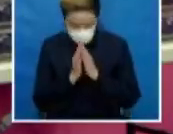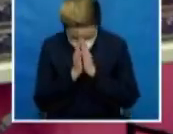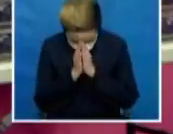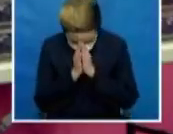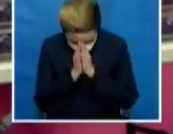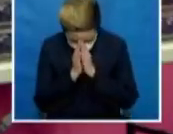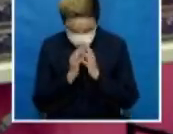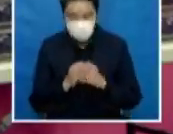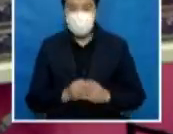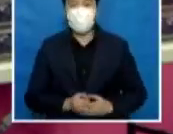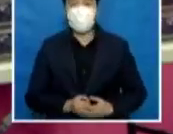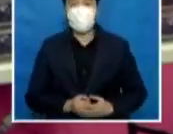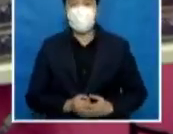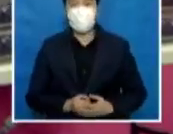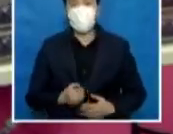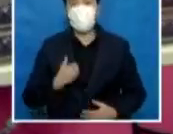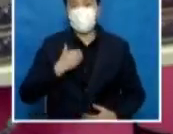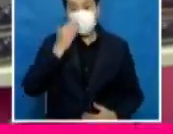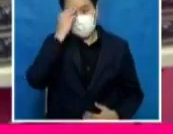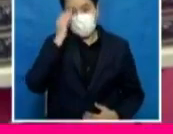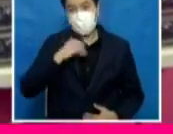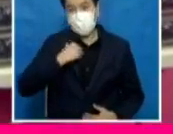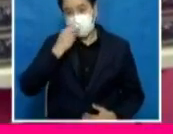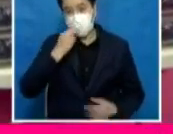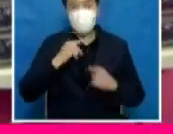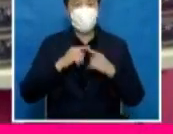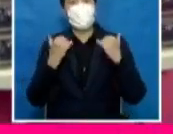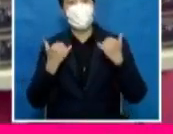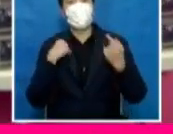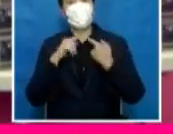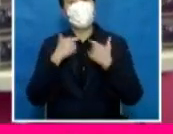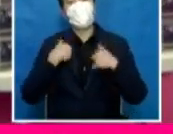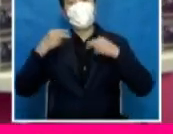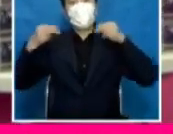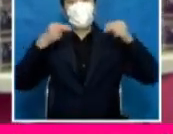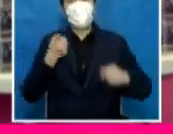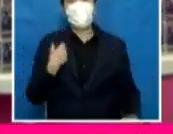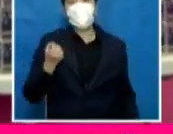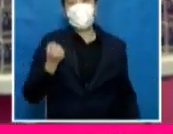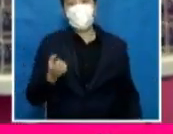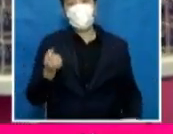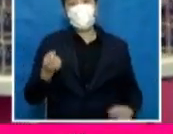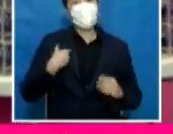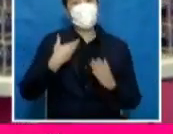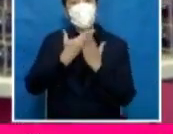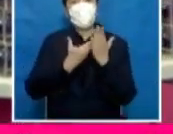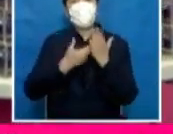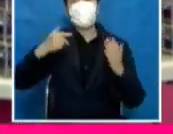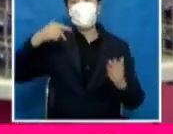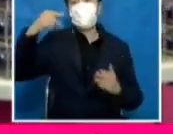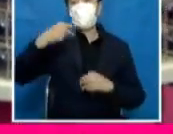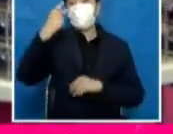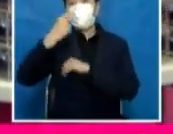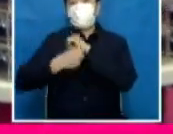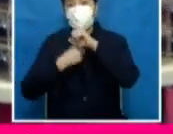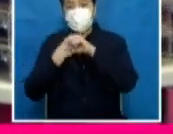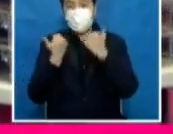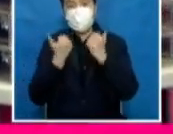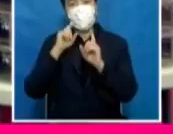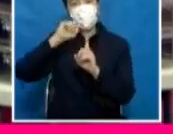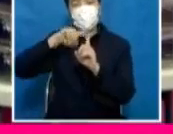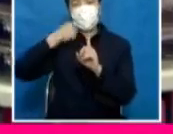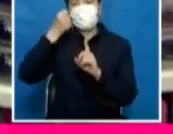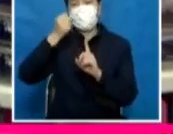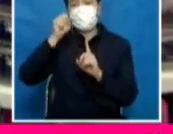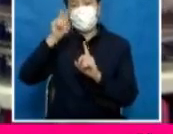ป สวัสดีค่ะคุณผู้ชมคะต้อนรับเข้าสู่การถ่ายทอดสดการออกรางวัลสลากออมสินพิเศษ2ปีประจำวันที่